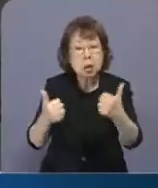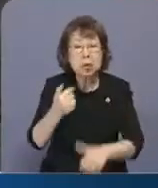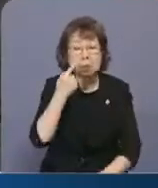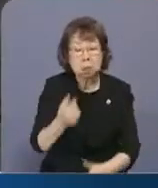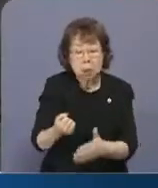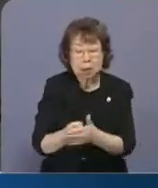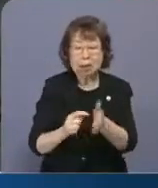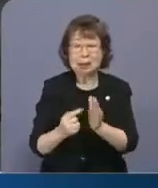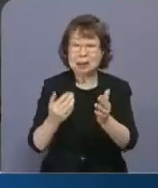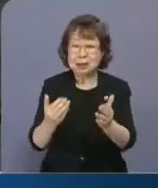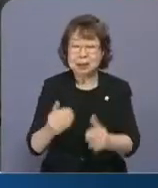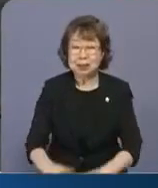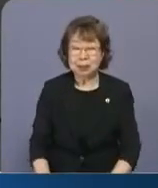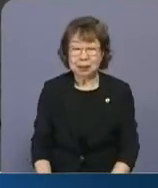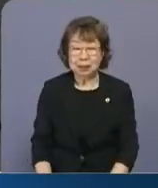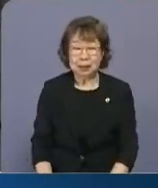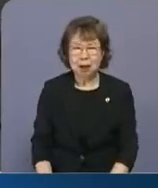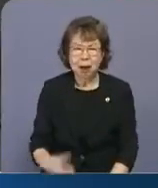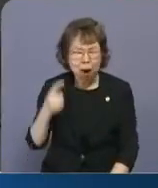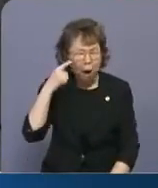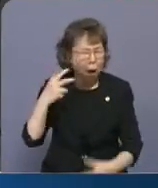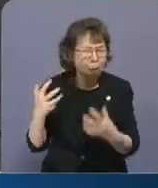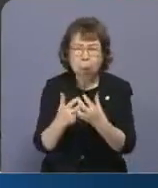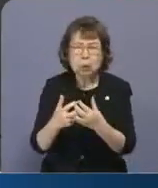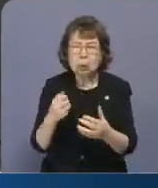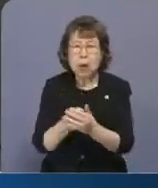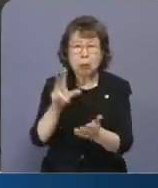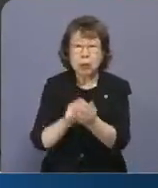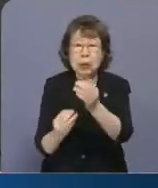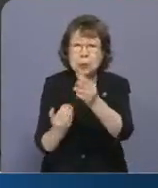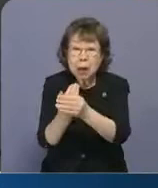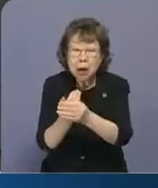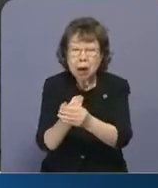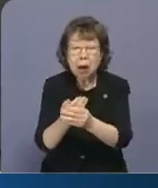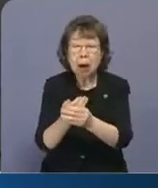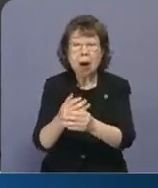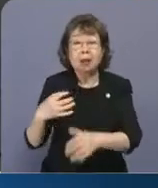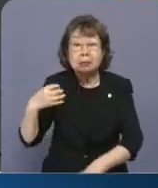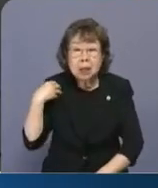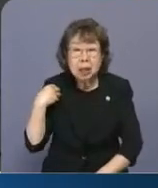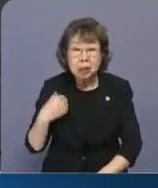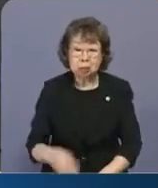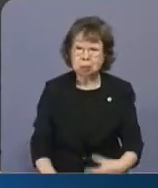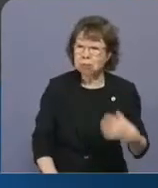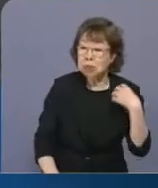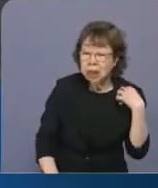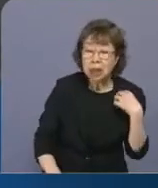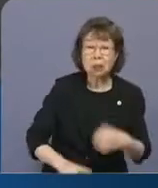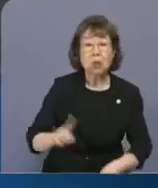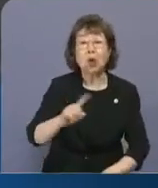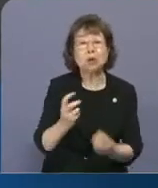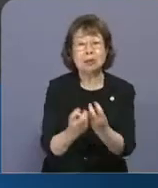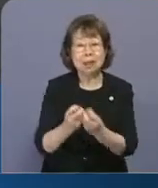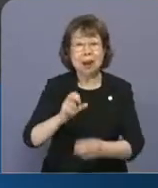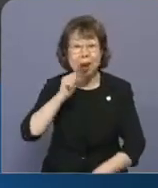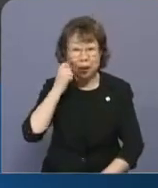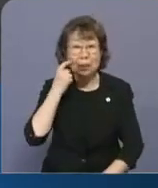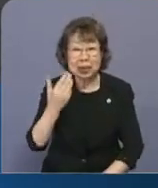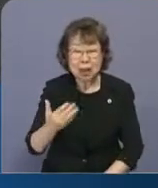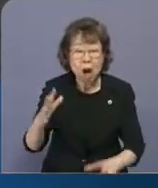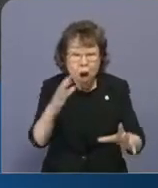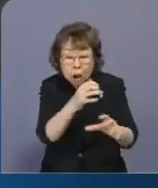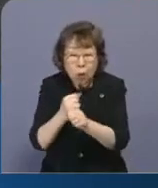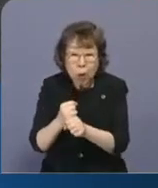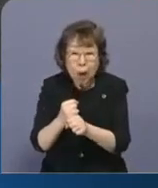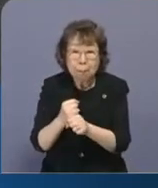결정한다는 방침입니다. 네, 관리 주체가 복잡하다 보니까 뭐 문제가 발생했을 때 이제 책임 소재를 가리는데 어려움이 있지 않습니까? 그래서 통합